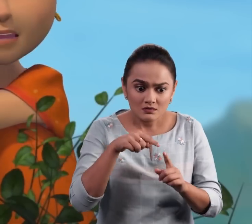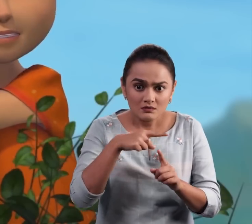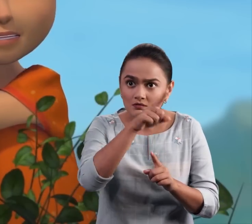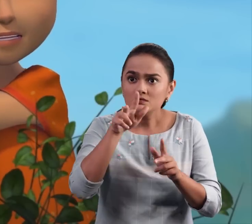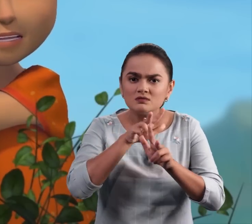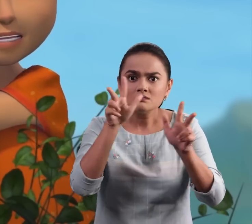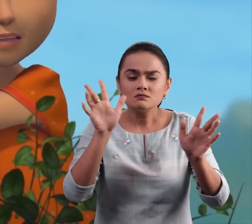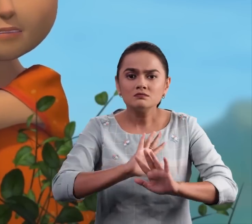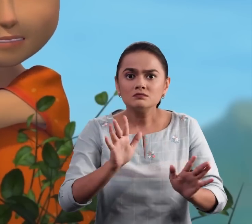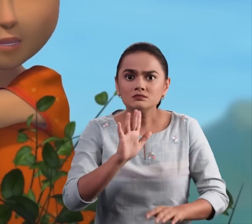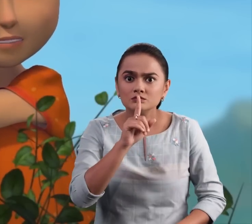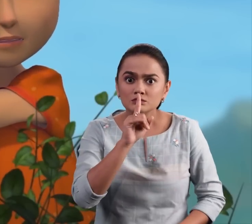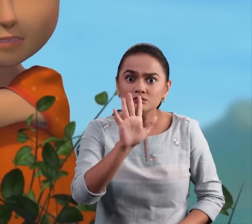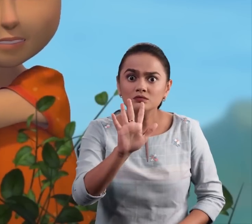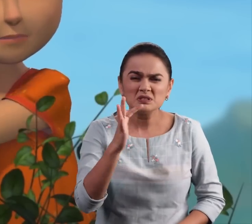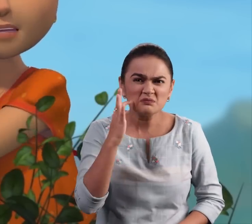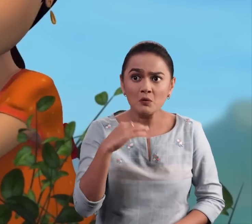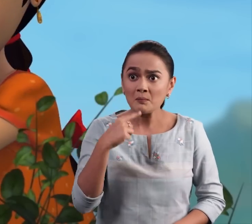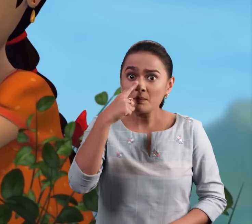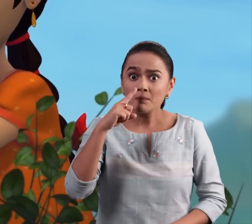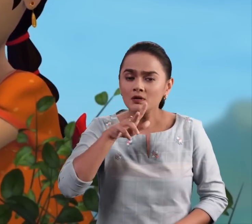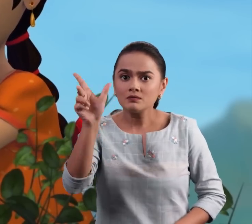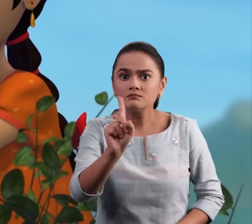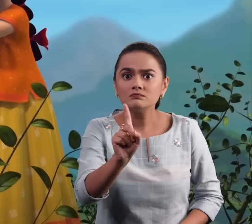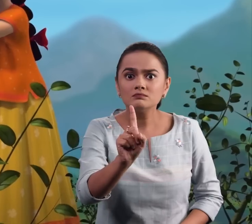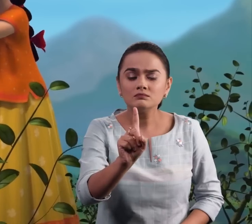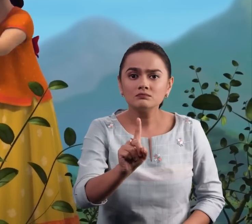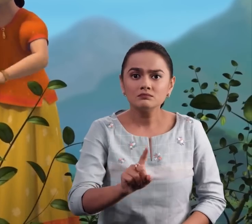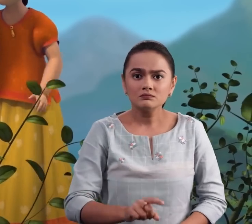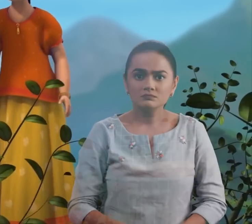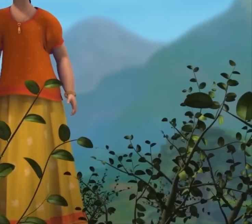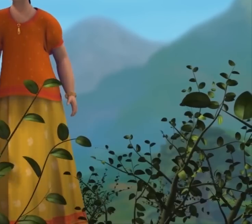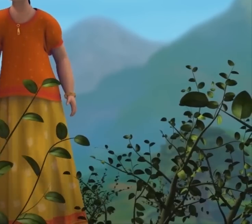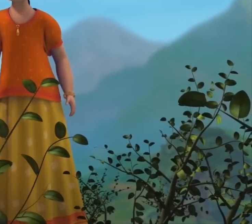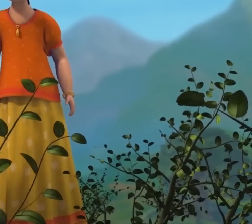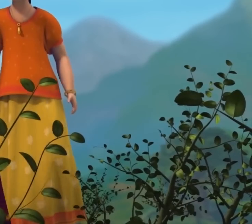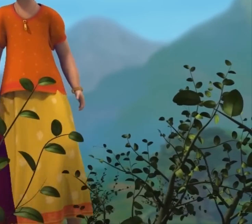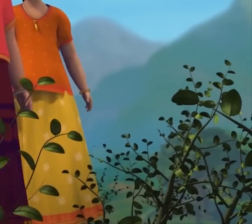ये बात किसी को पता न चलने पाए, विशेष तौर पर माताओं को।